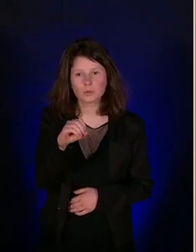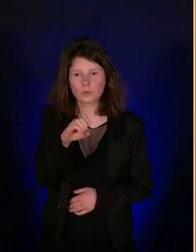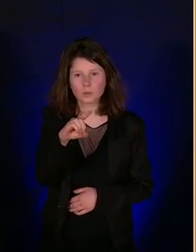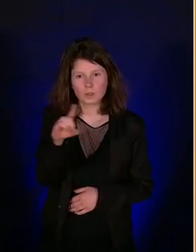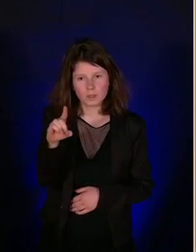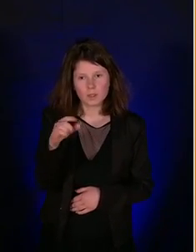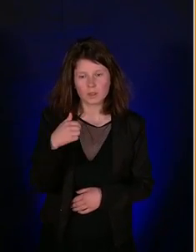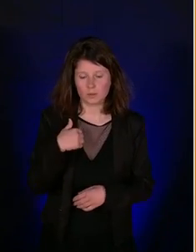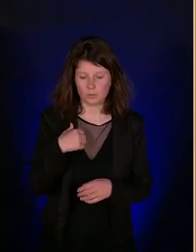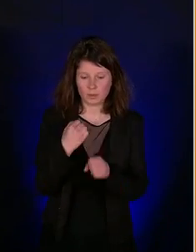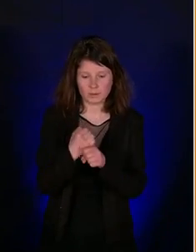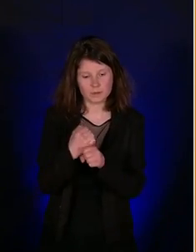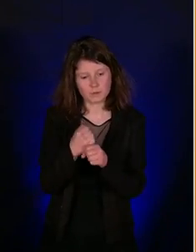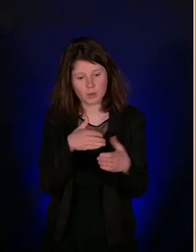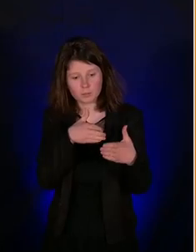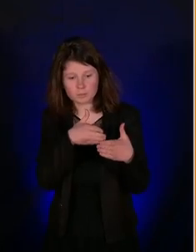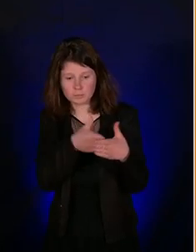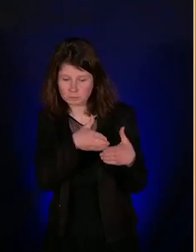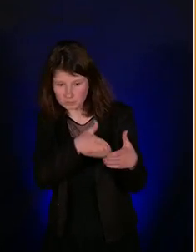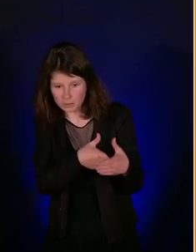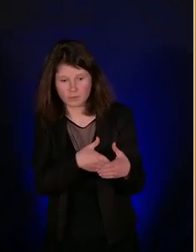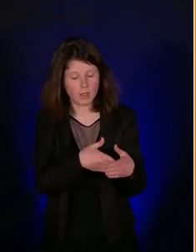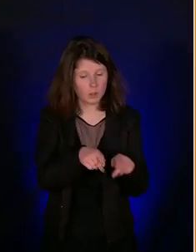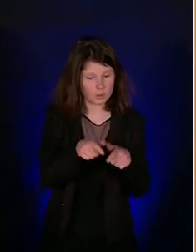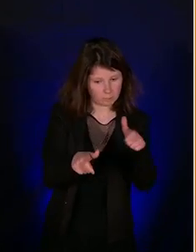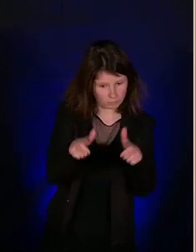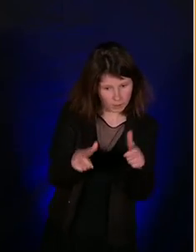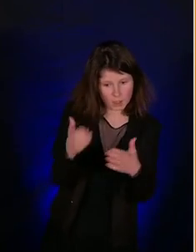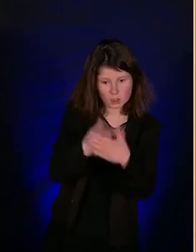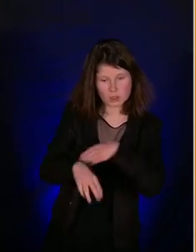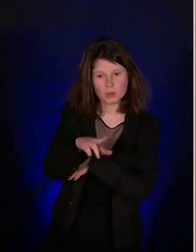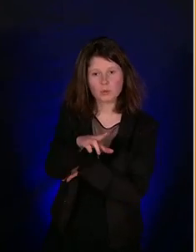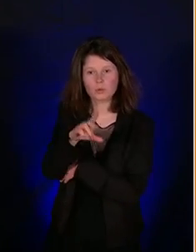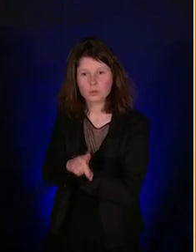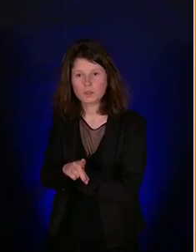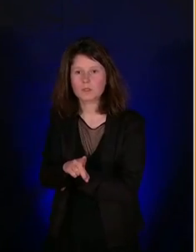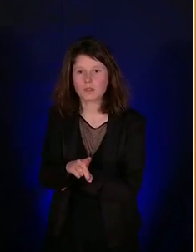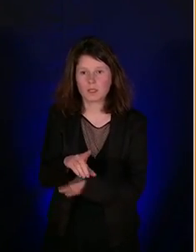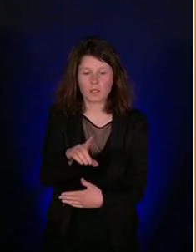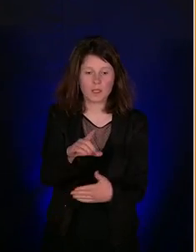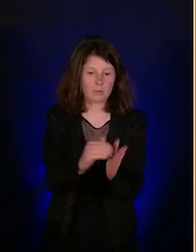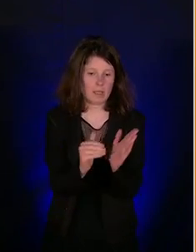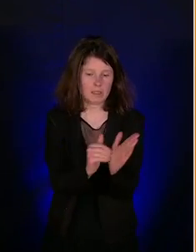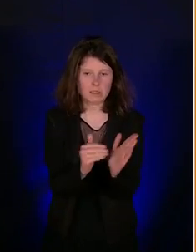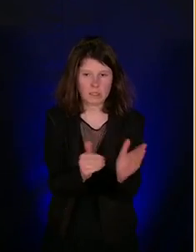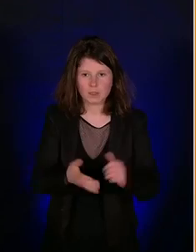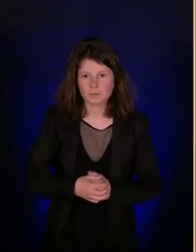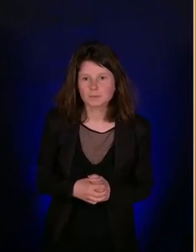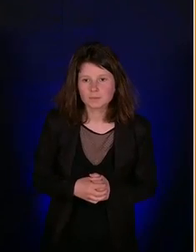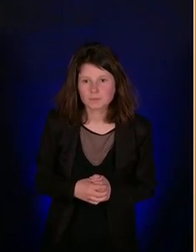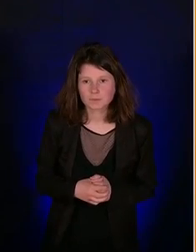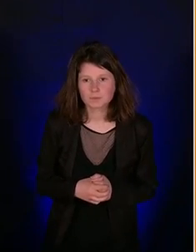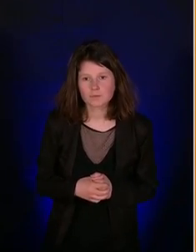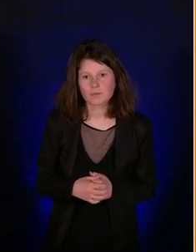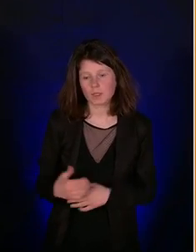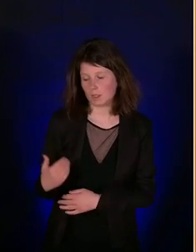des travailleurs privés d'employés précaires euh au sein de l'Union Départementale de St des bourges du Run de Marseille du coup ces derniers